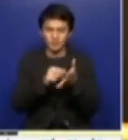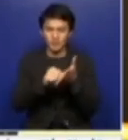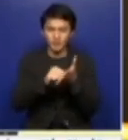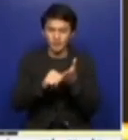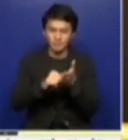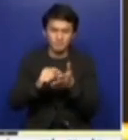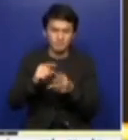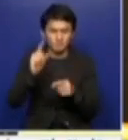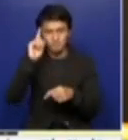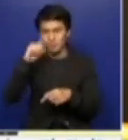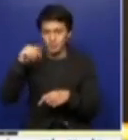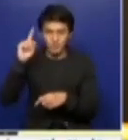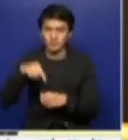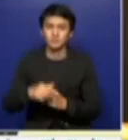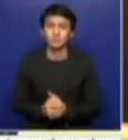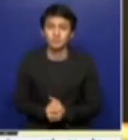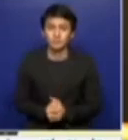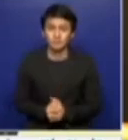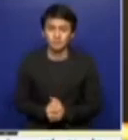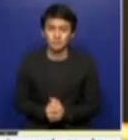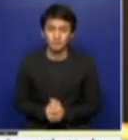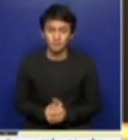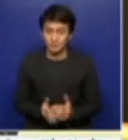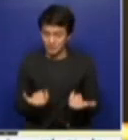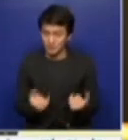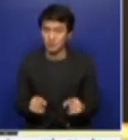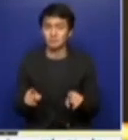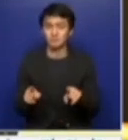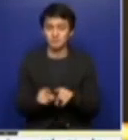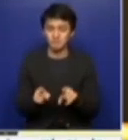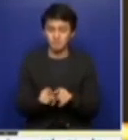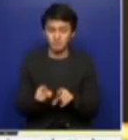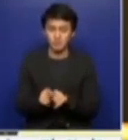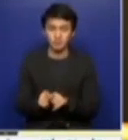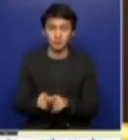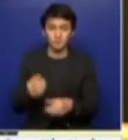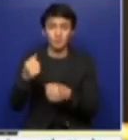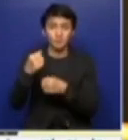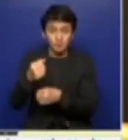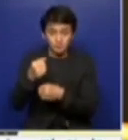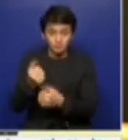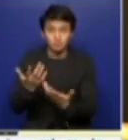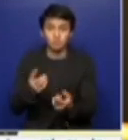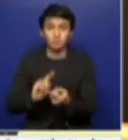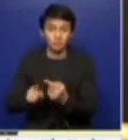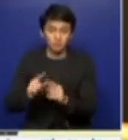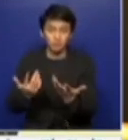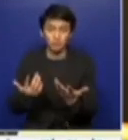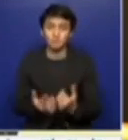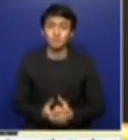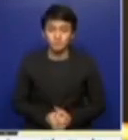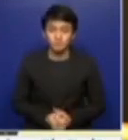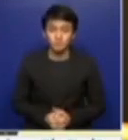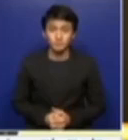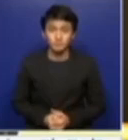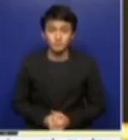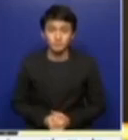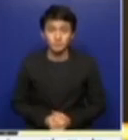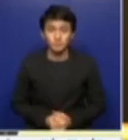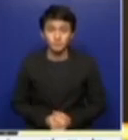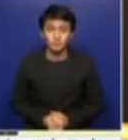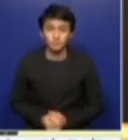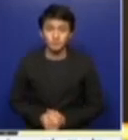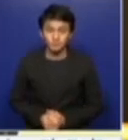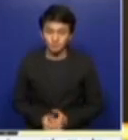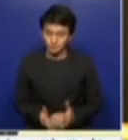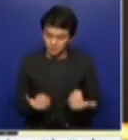ทั้งสุ่มเสี่ยงที่สมาชิกอาจอภิปรายขัดต่อข้อบังคับการประชุมรัฐสภากระผ